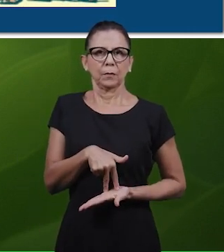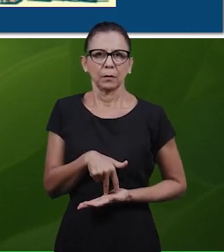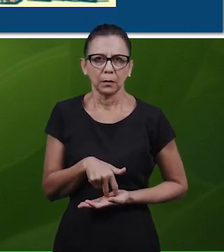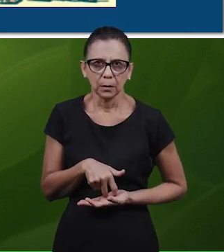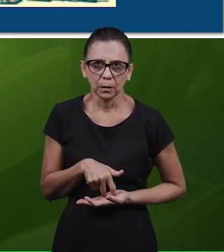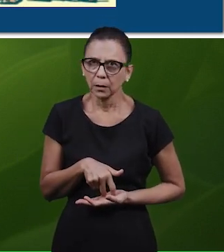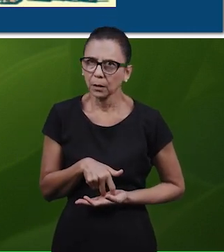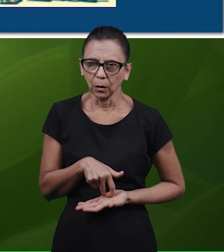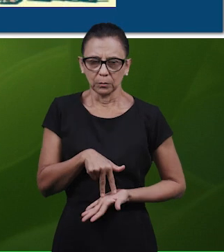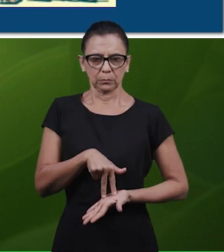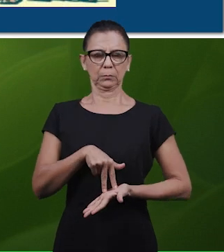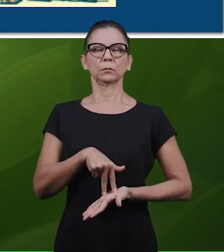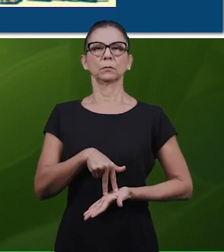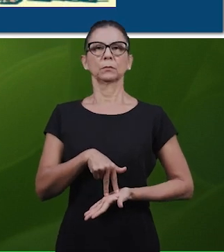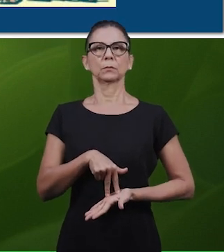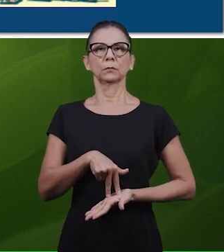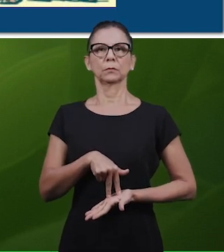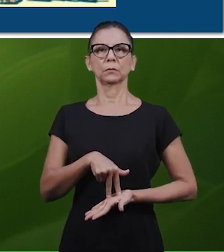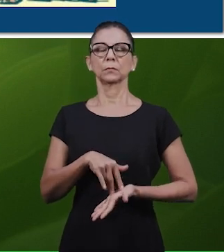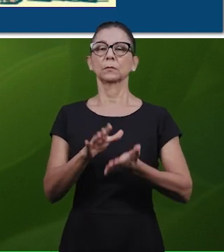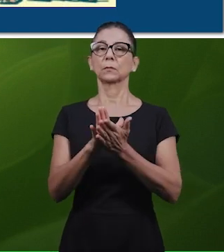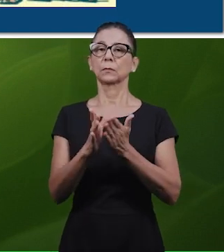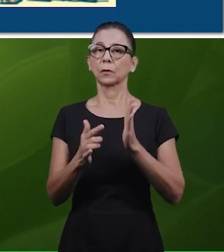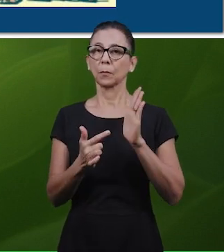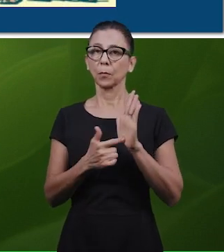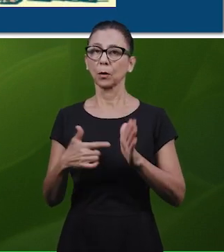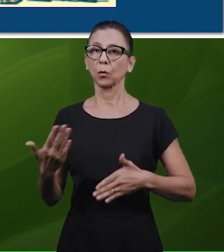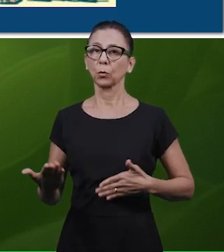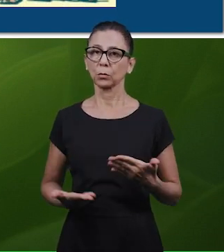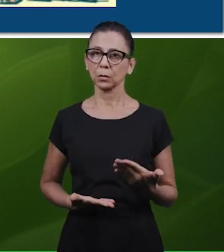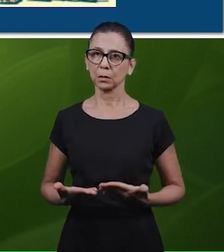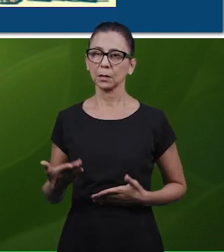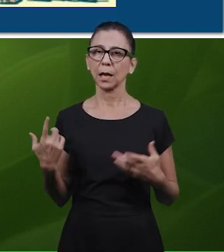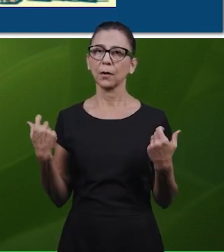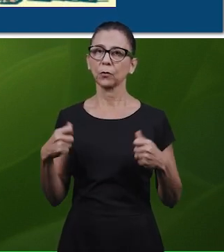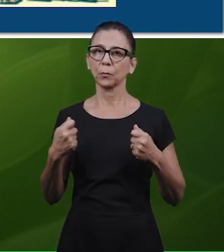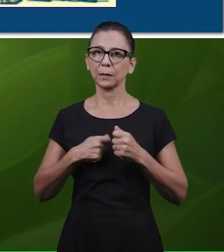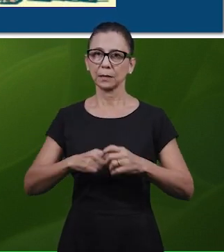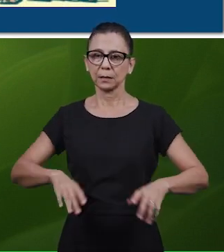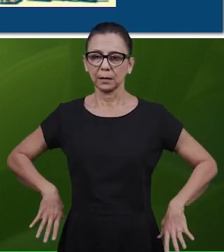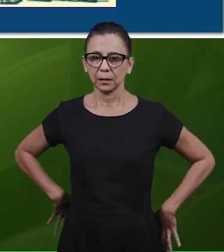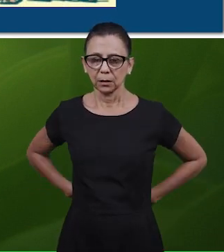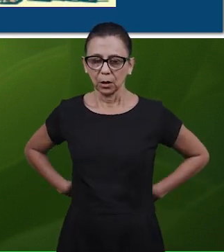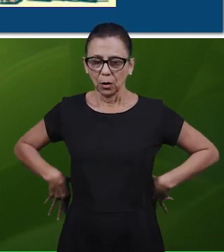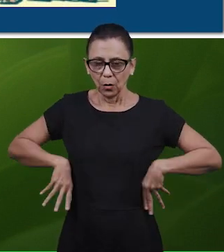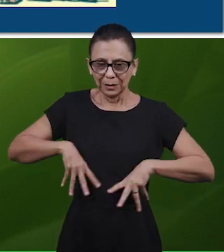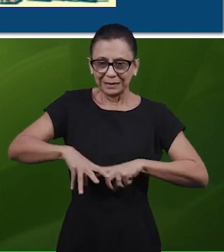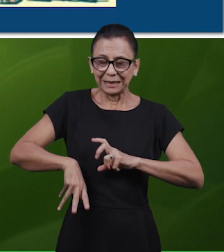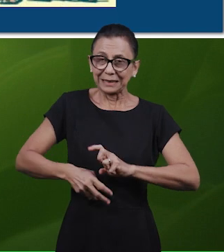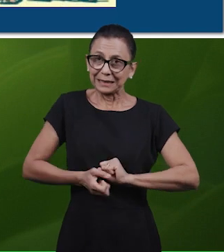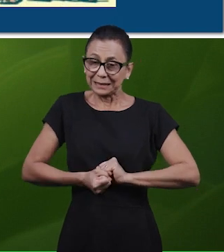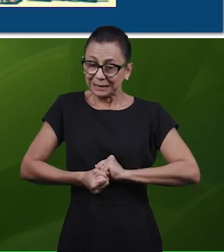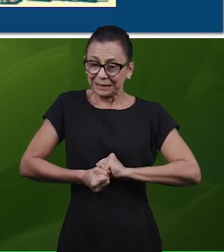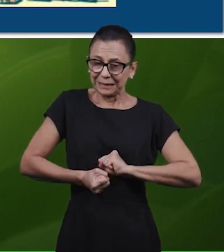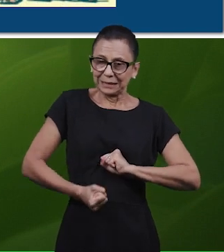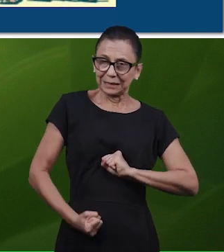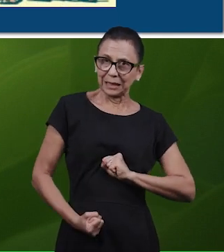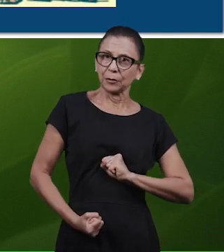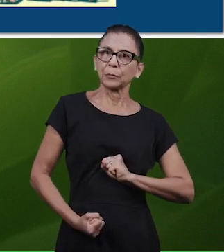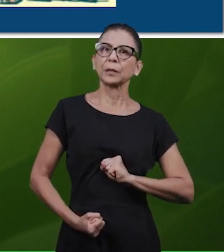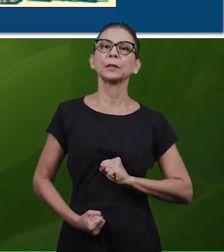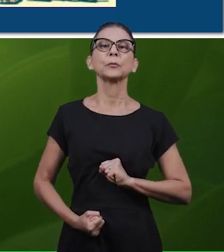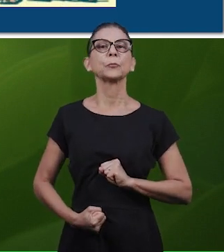parabole, il devrait être avec ses reins sains, même pendant la deuxième ou troisième veillée,